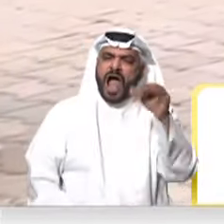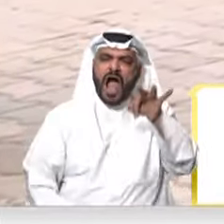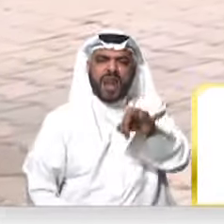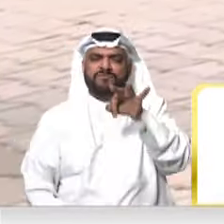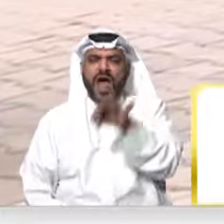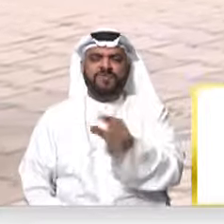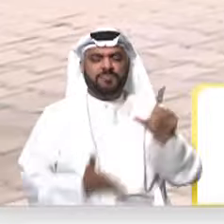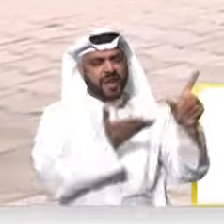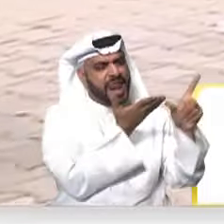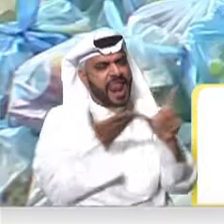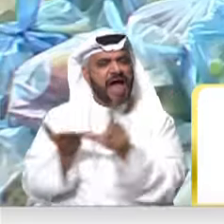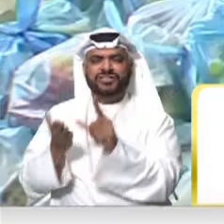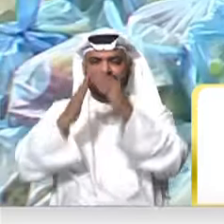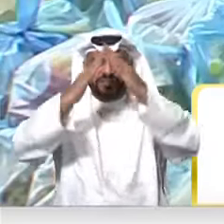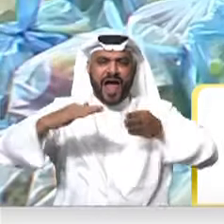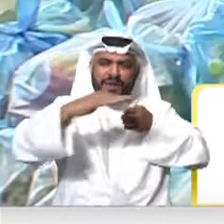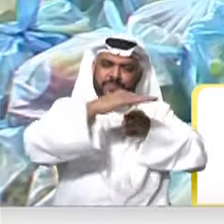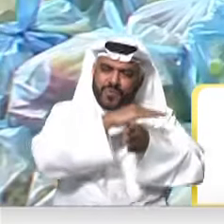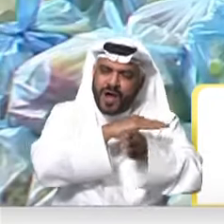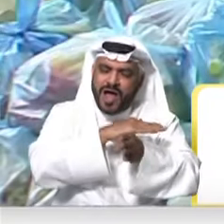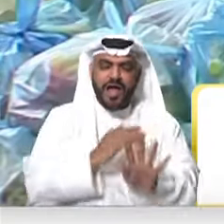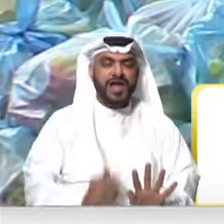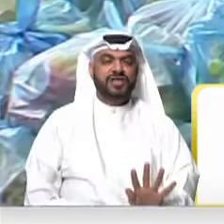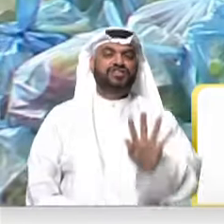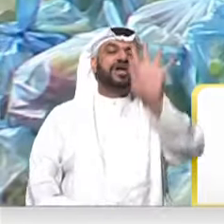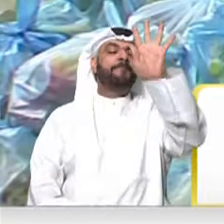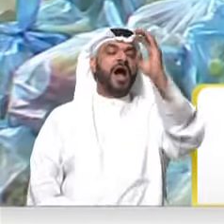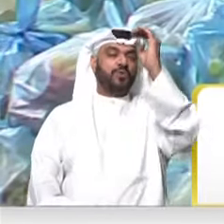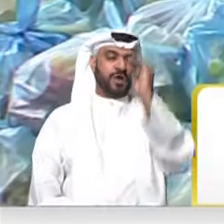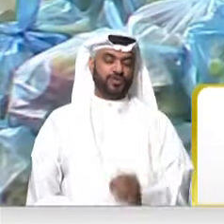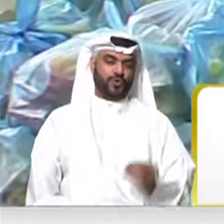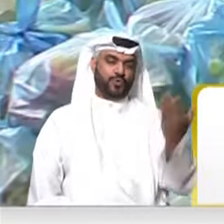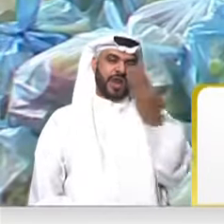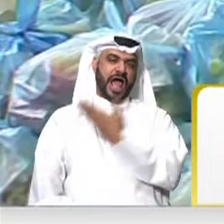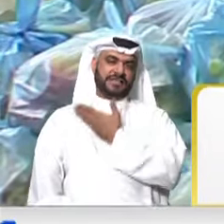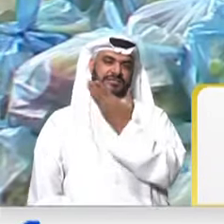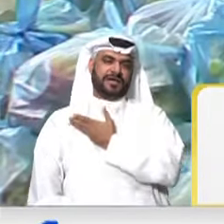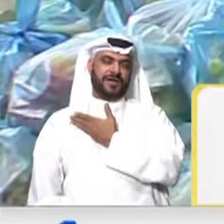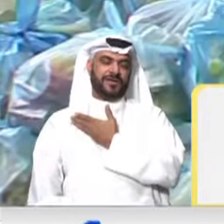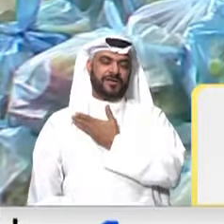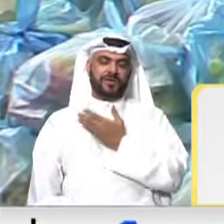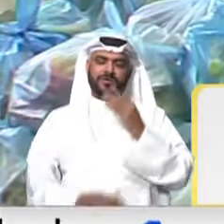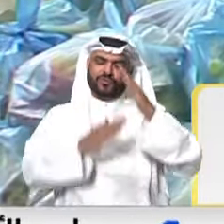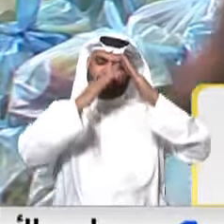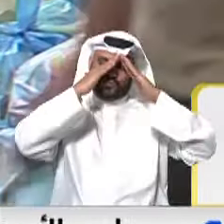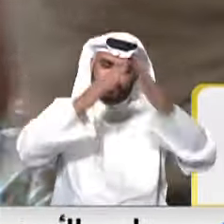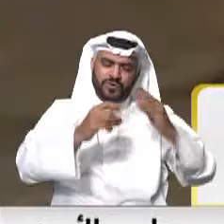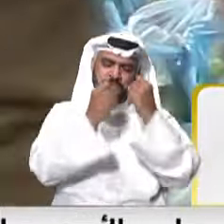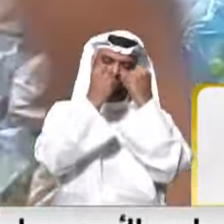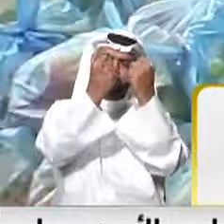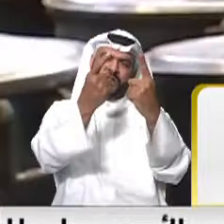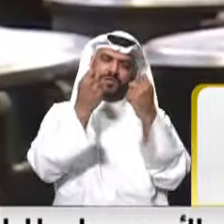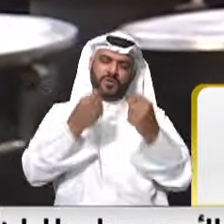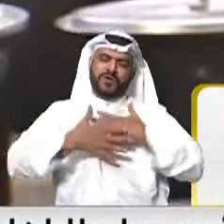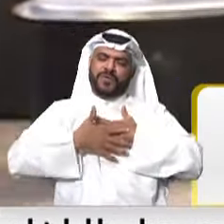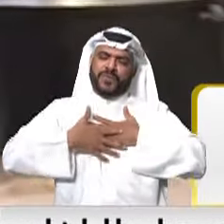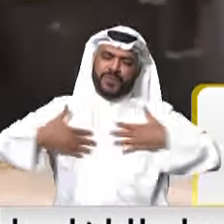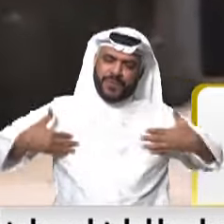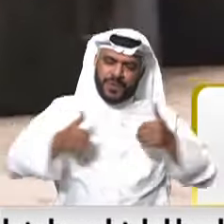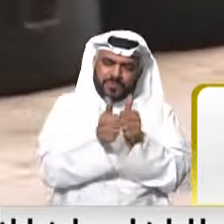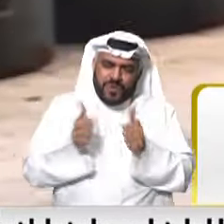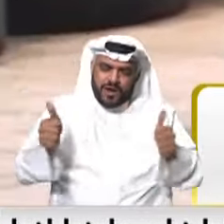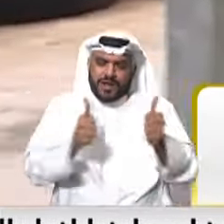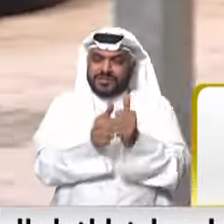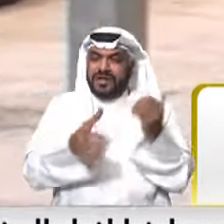الخيام ومراكز الإيواء شمال وجنوب قطاع غزة، مما كان له بالغ الأثر على الأسر التي